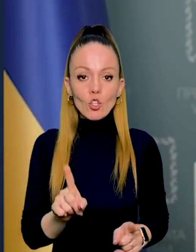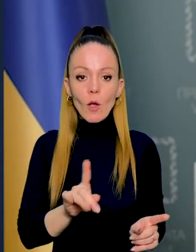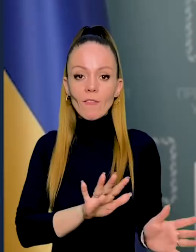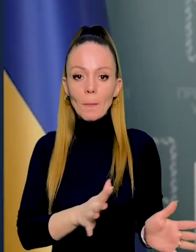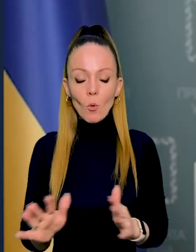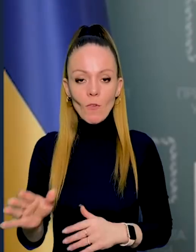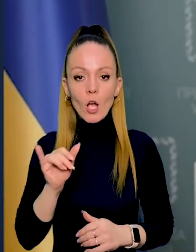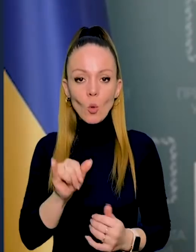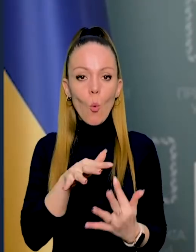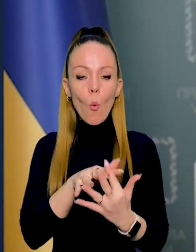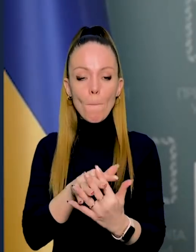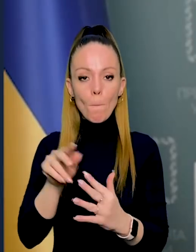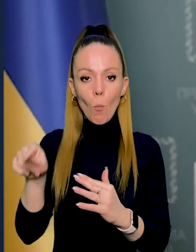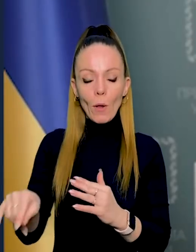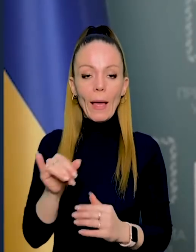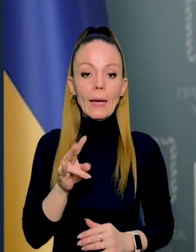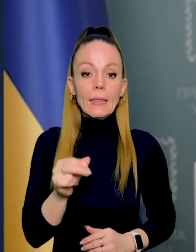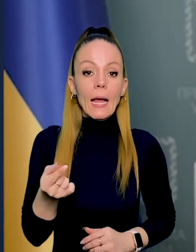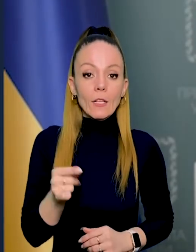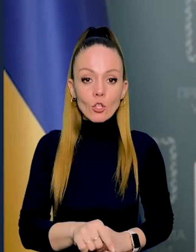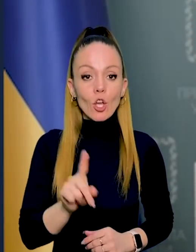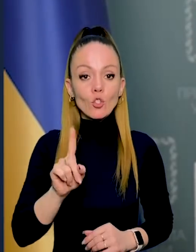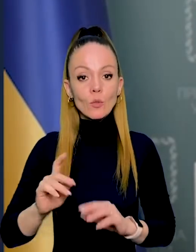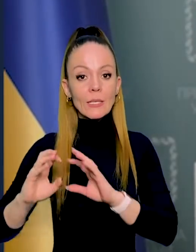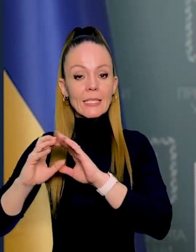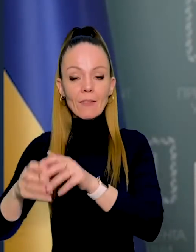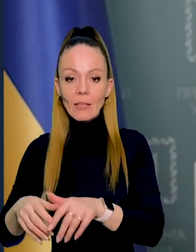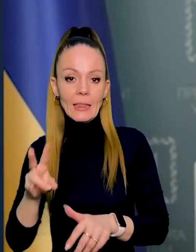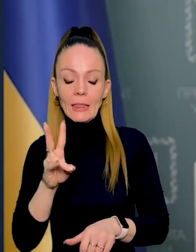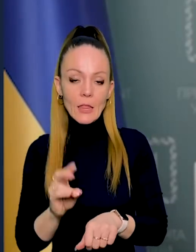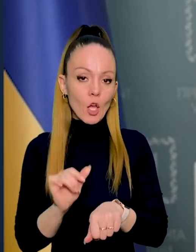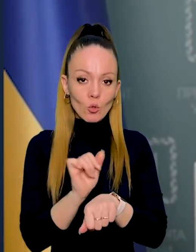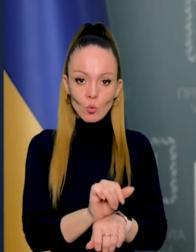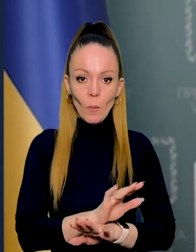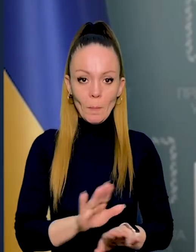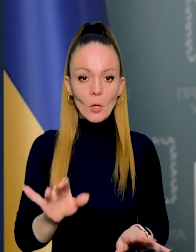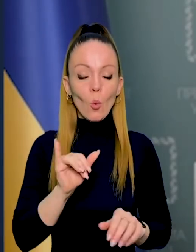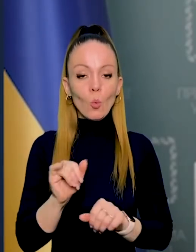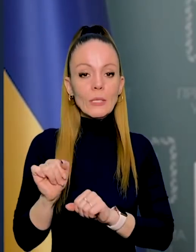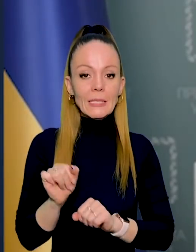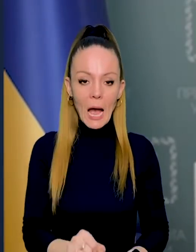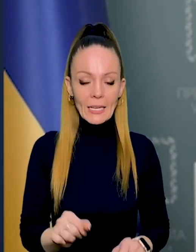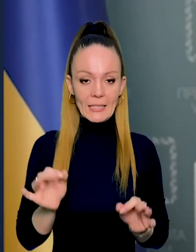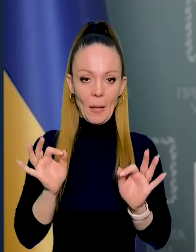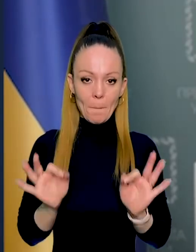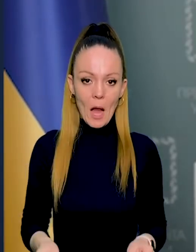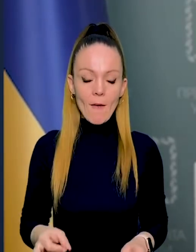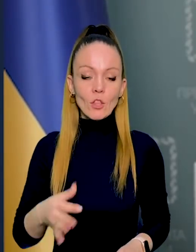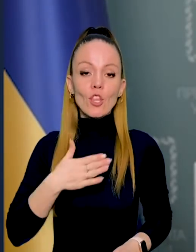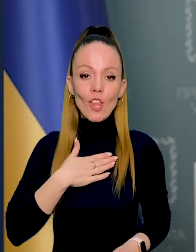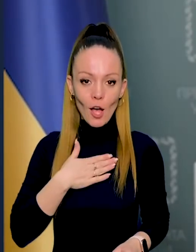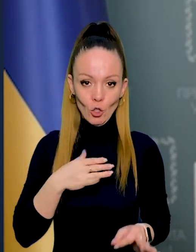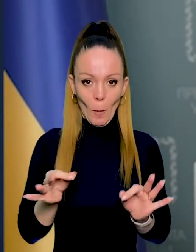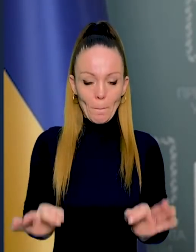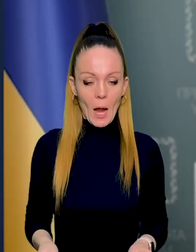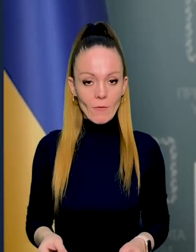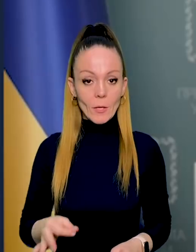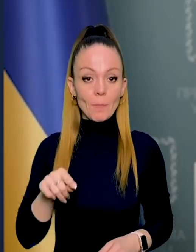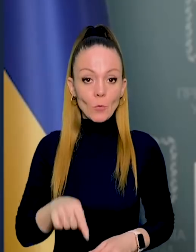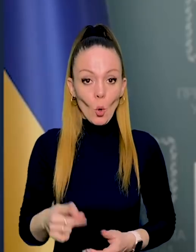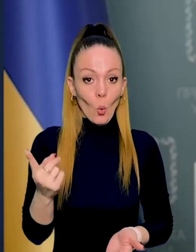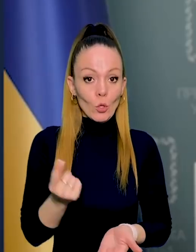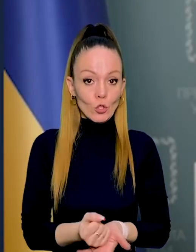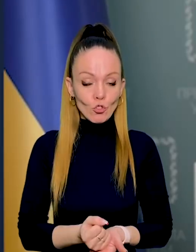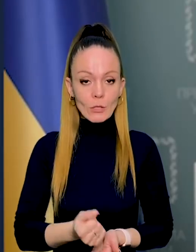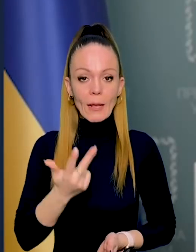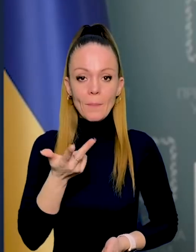дивитись реалістично на те, що відбувається у боях, і на те, що світ не зупиниться у захисті